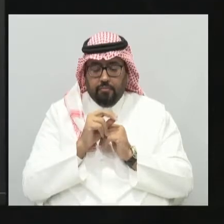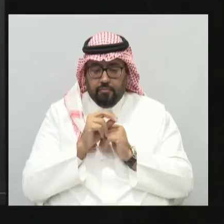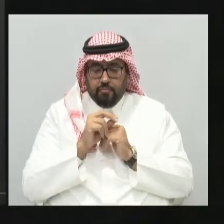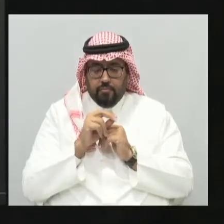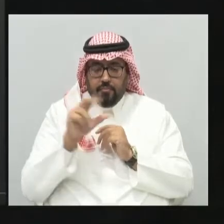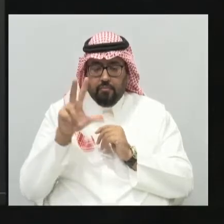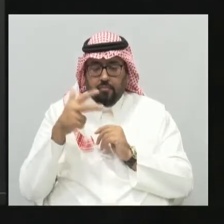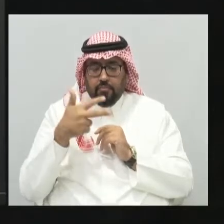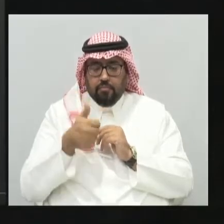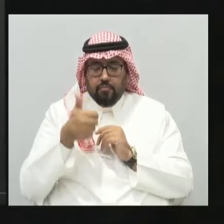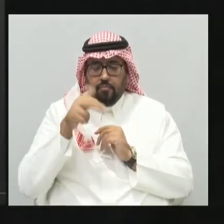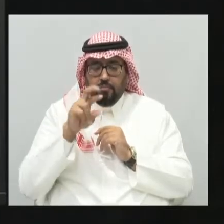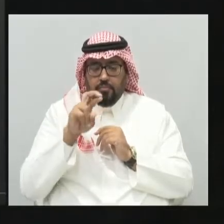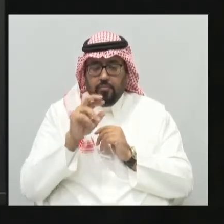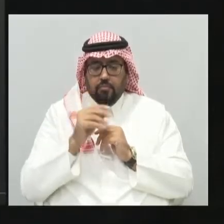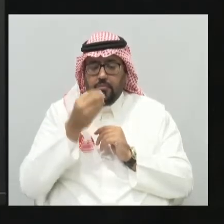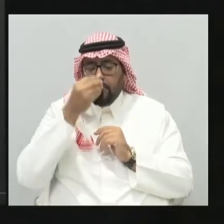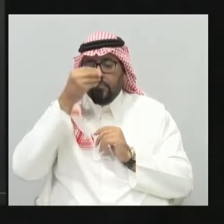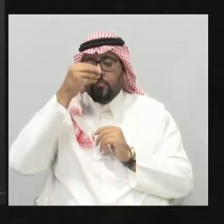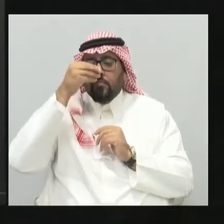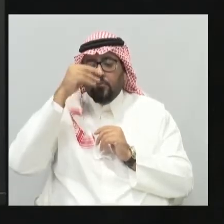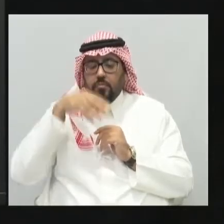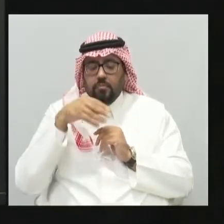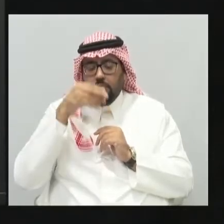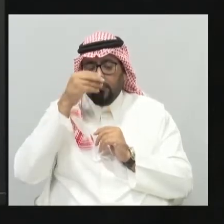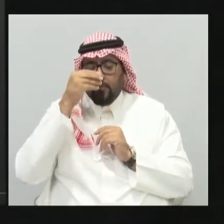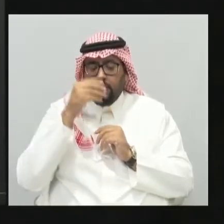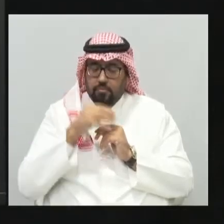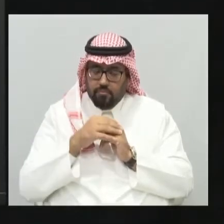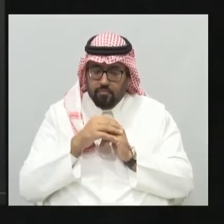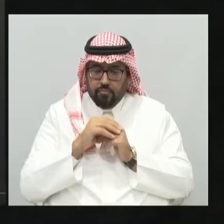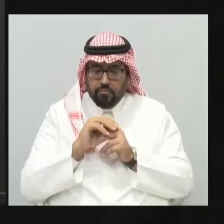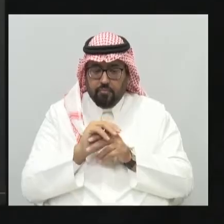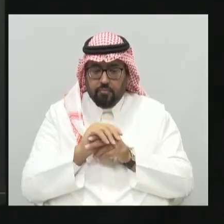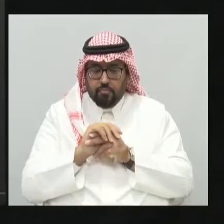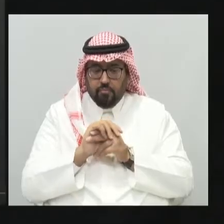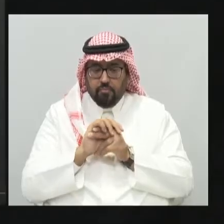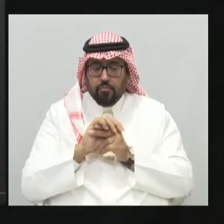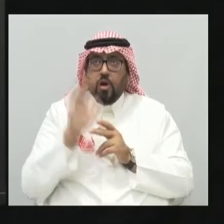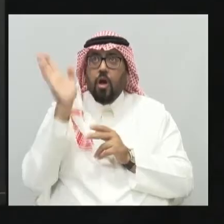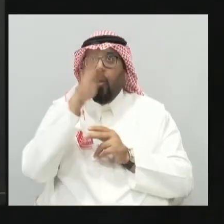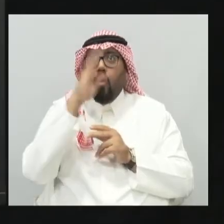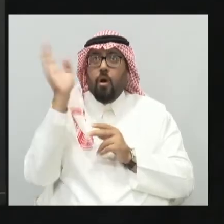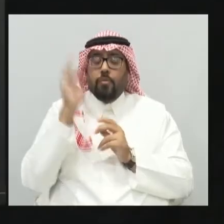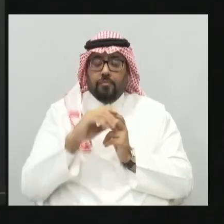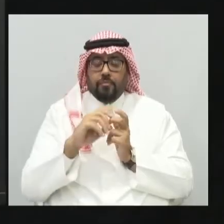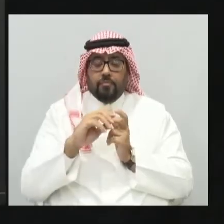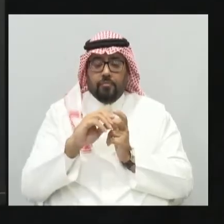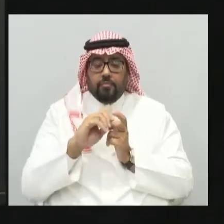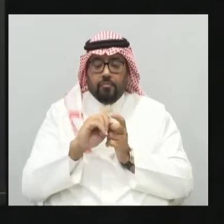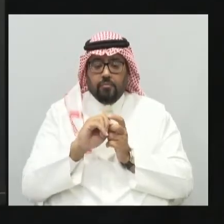الغاز مثل التنفس الهواء اللي يخرج من فم الولد هذا او مثل الهواء اللي موجود عندنا